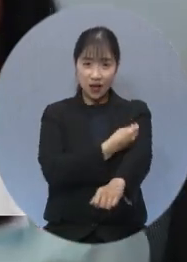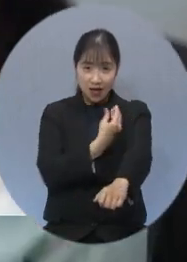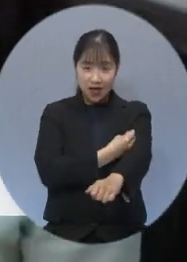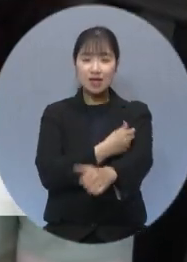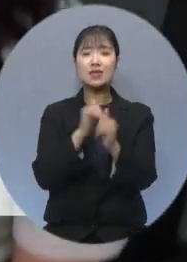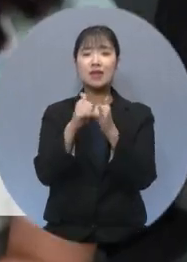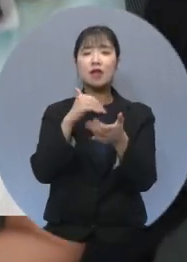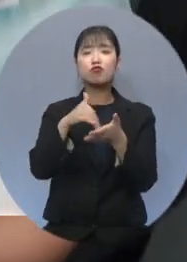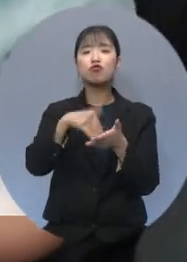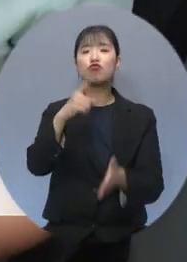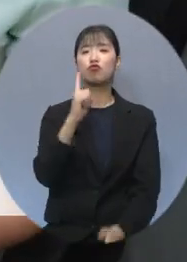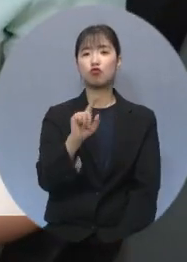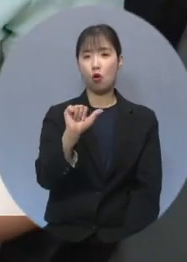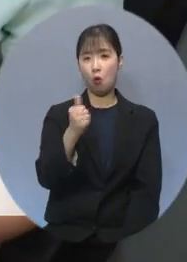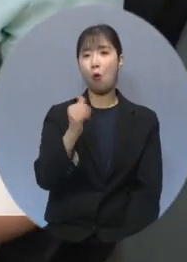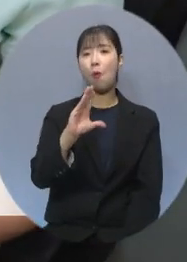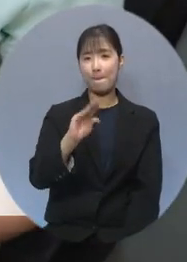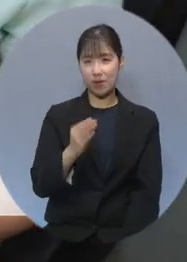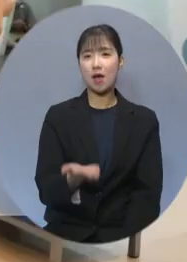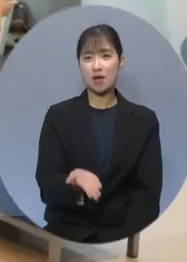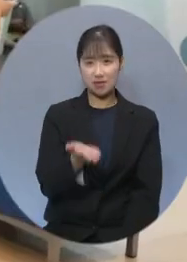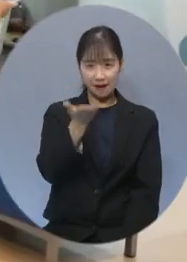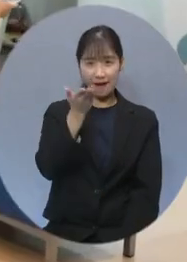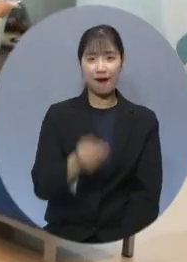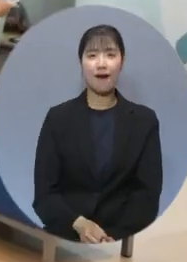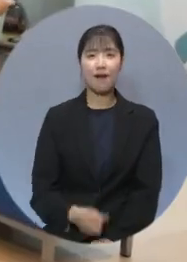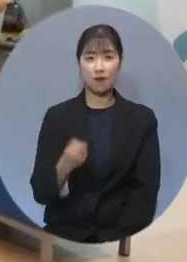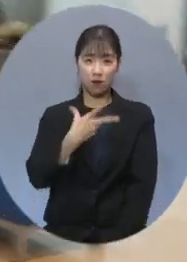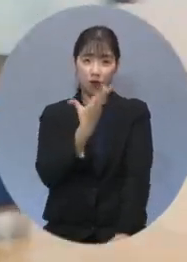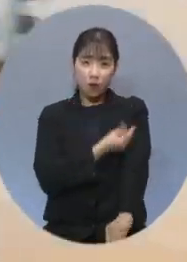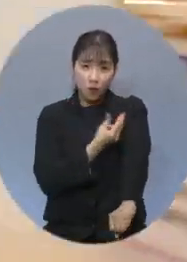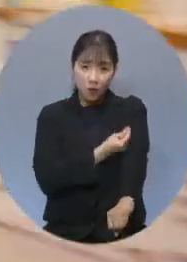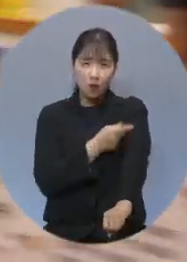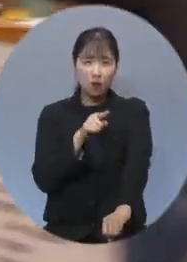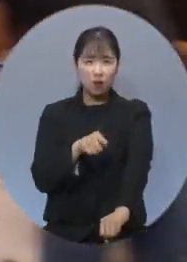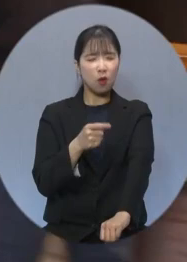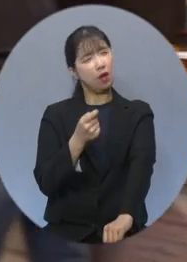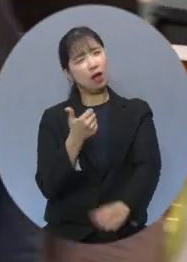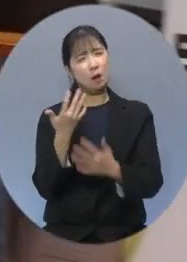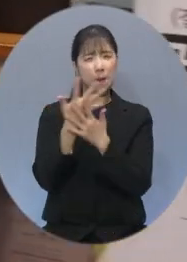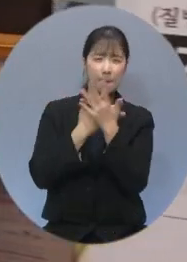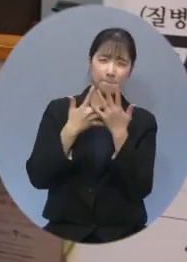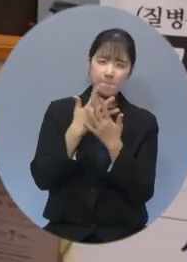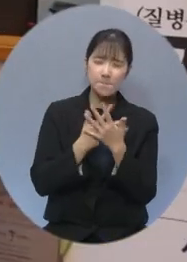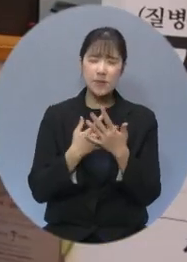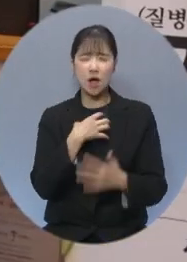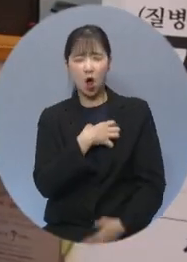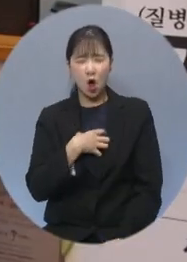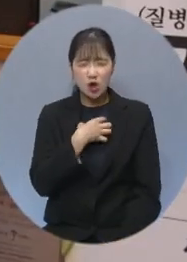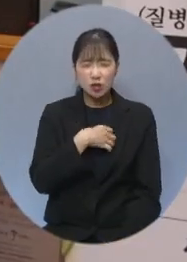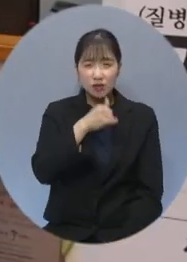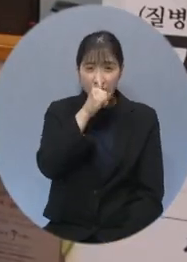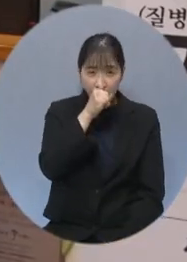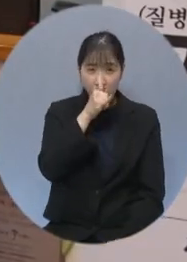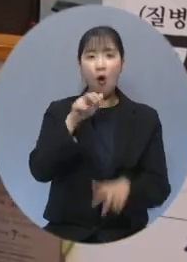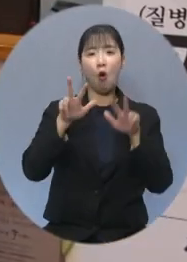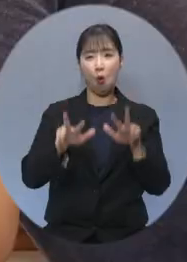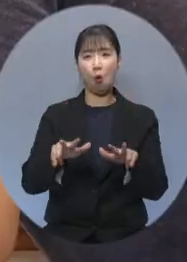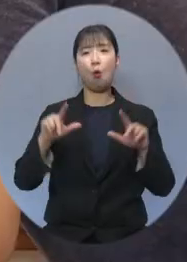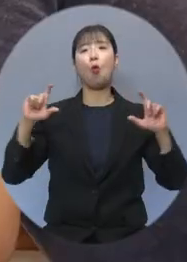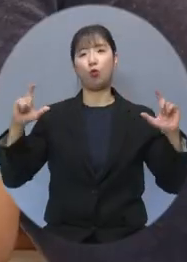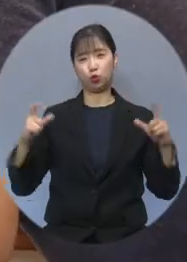수는 1,500만 명을 넘어섰고 백신 접종 불확실성에 대한 초기 불안감 또한